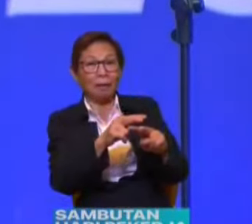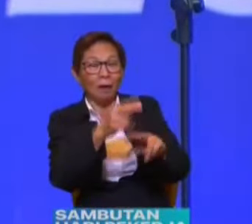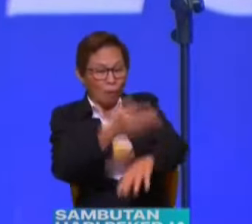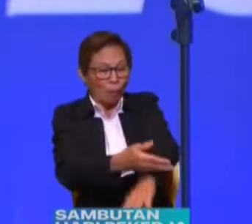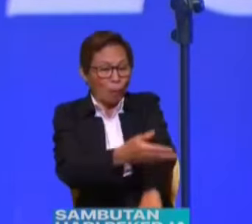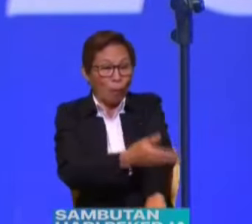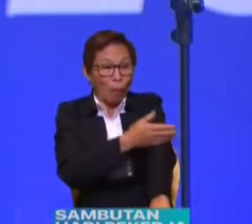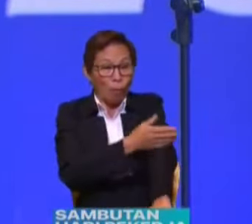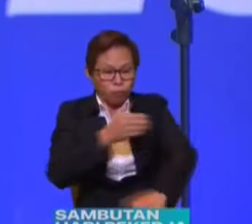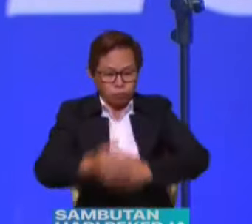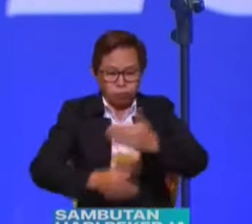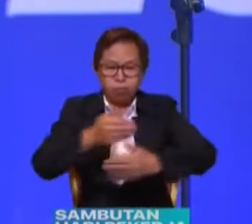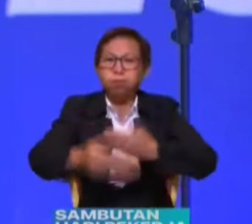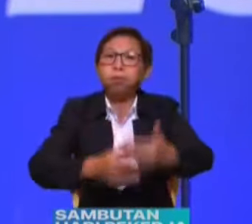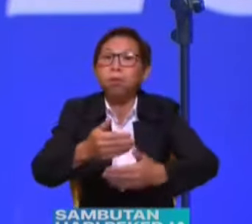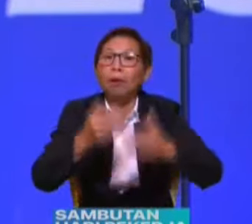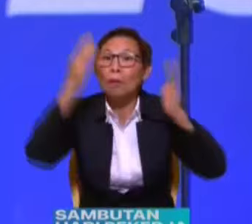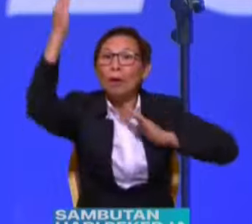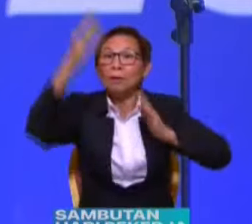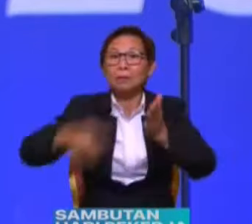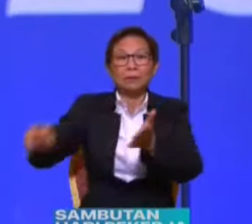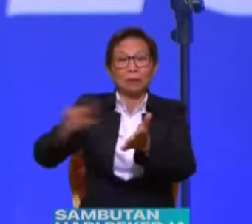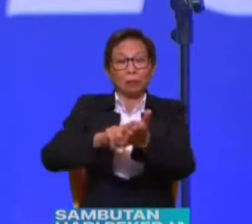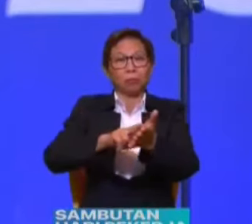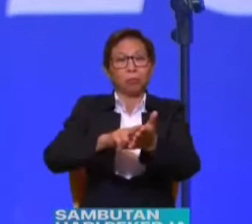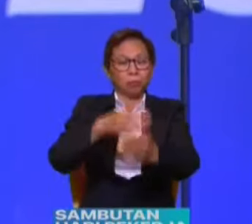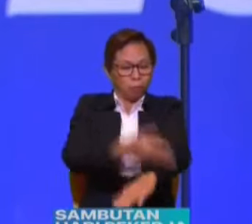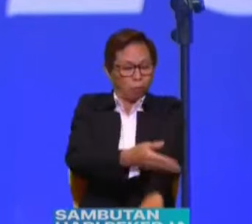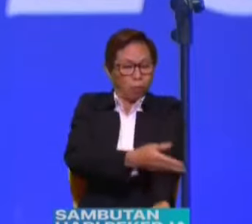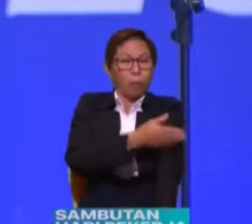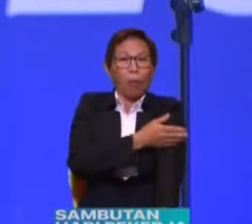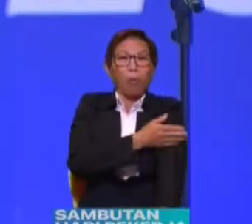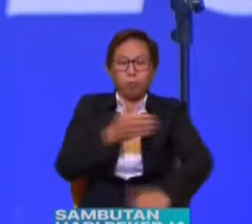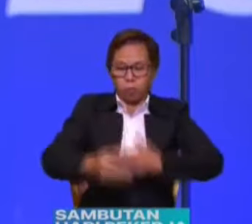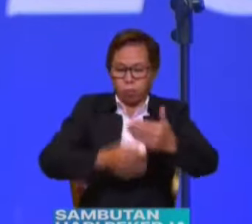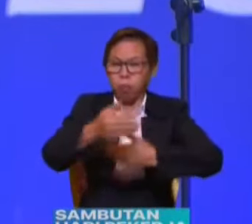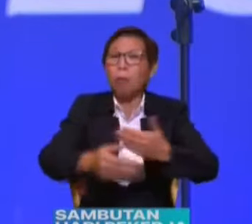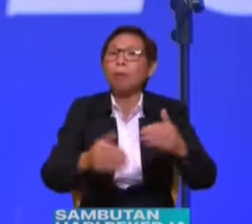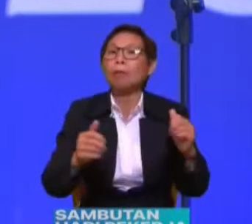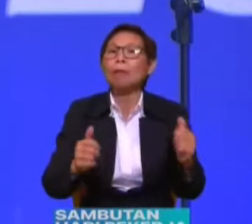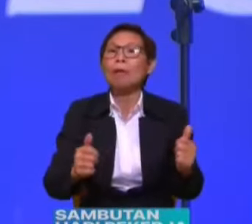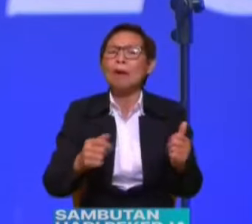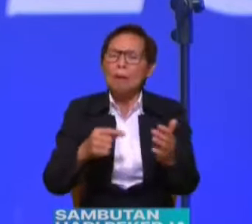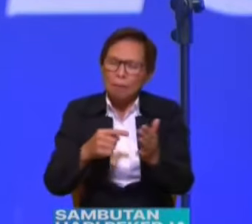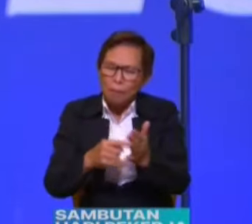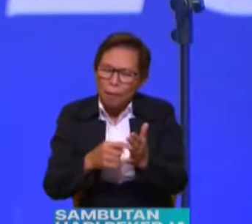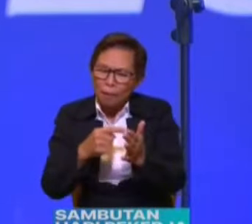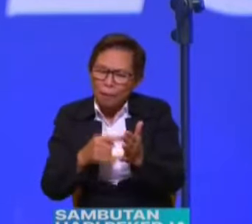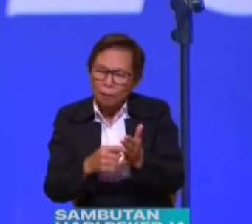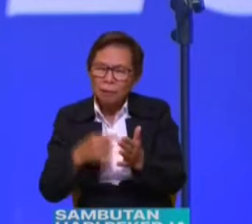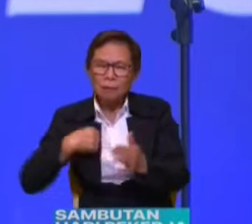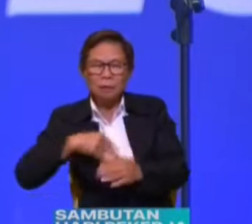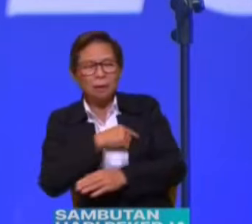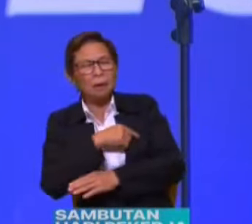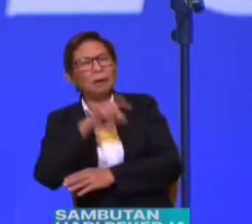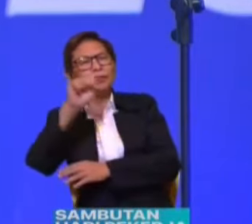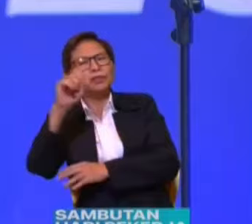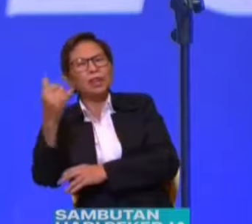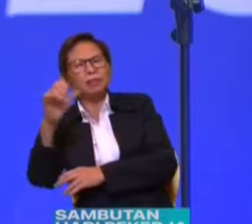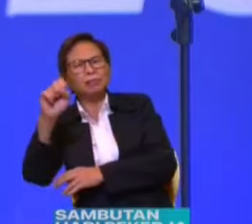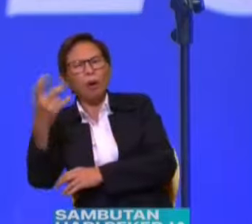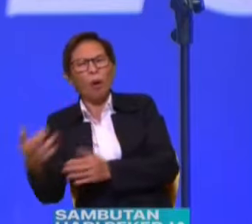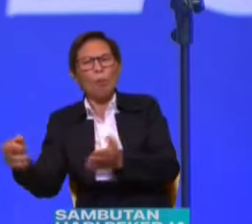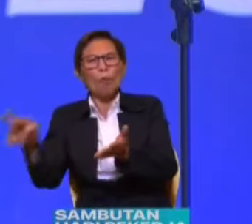produktiviti. Malaysia ini catat peningkatan produktiviti. Tapi kadang-kadang kita lihat di syarikat-syarikat yang